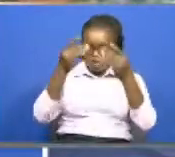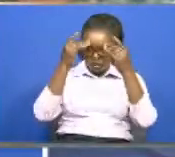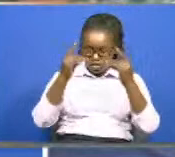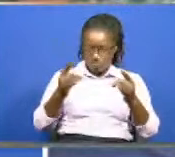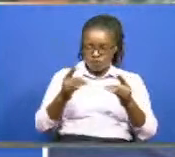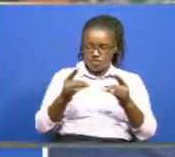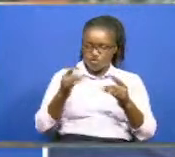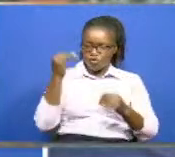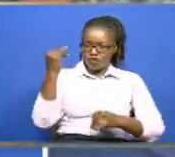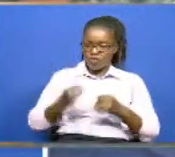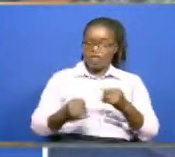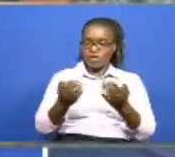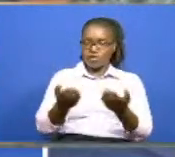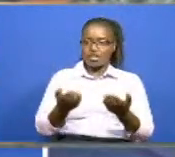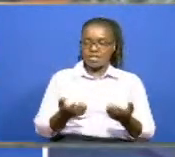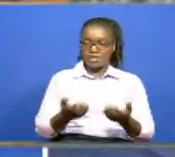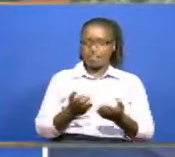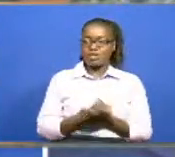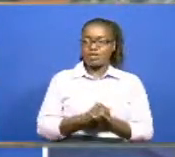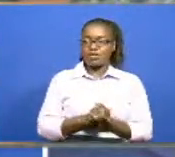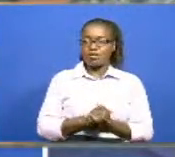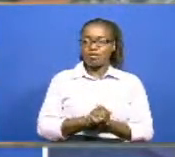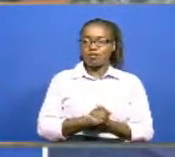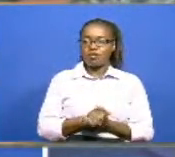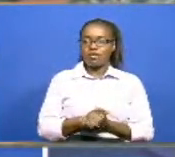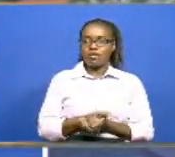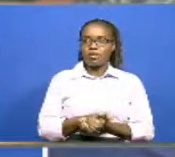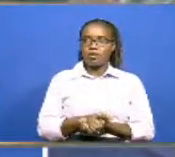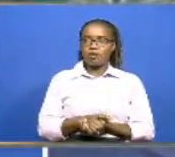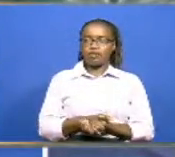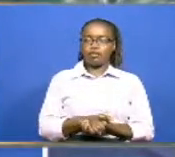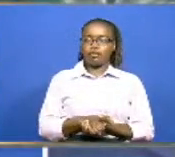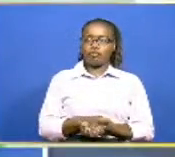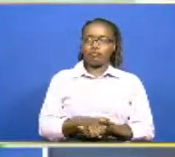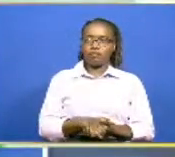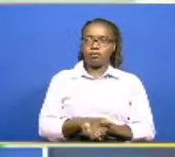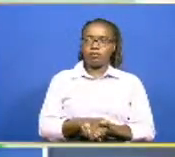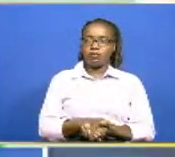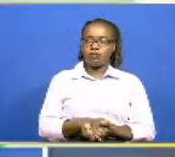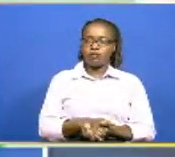kabambe. Suleiman Yeri, Darubini ya Channel 1.